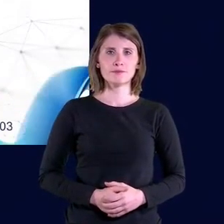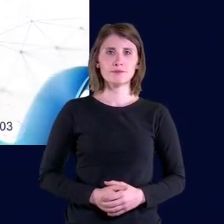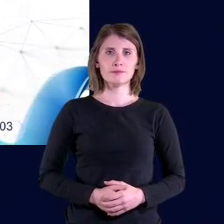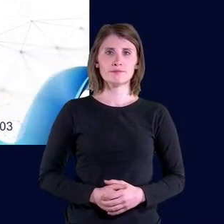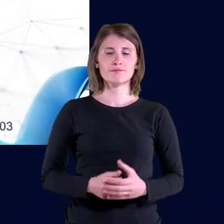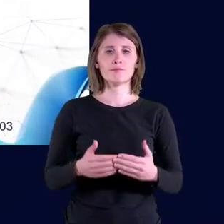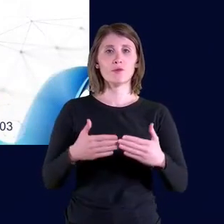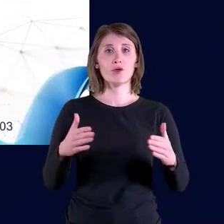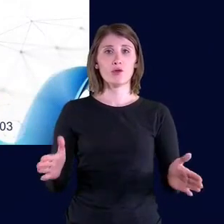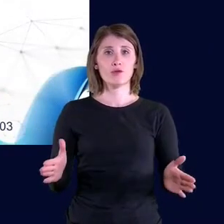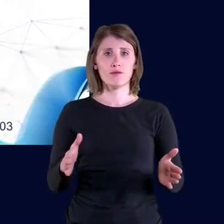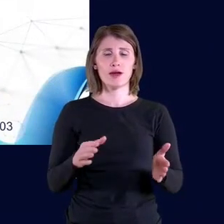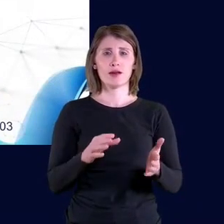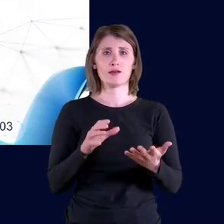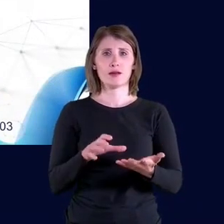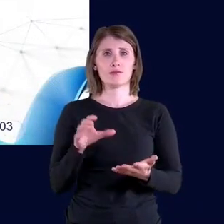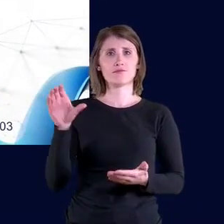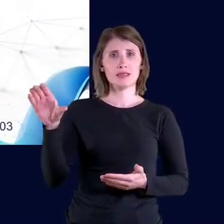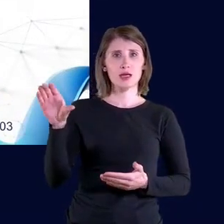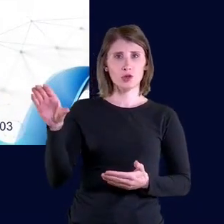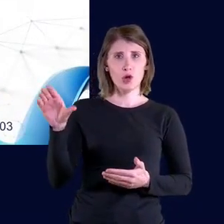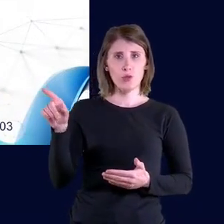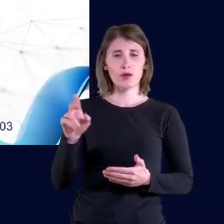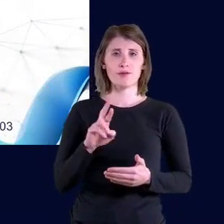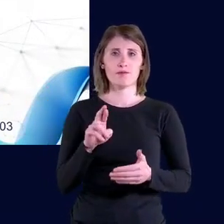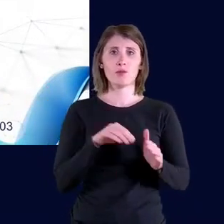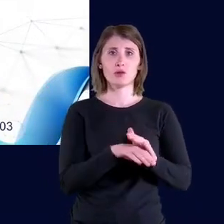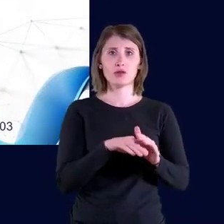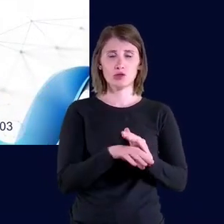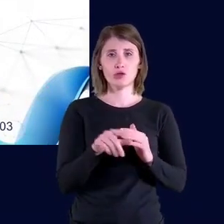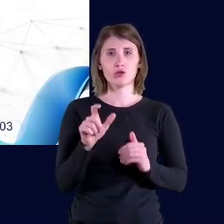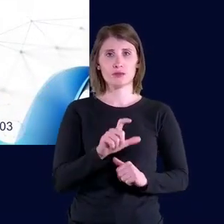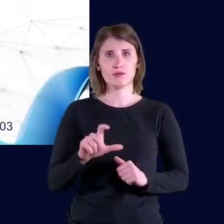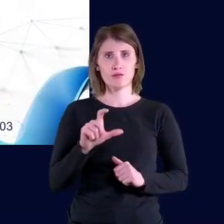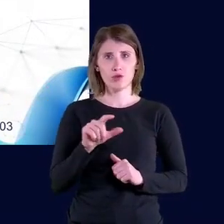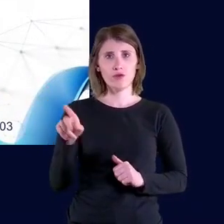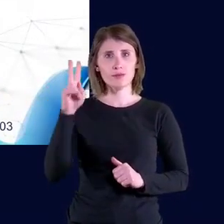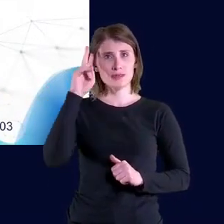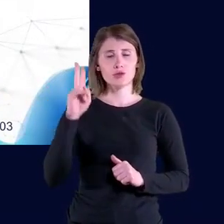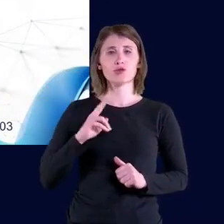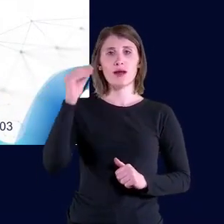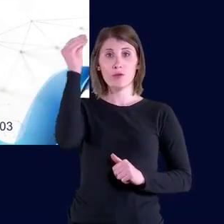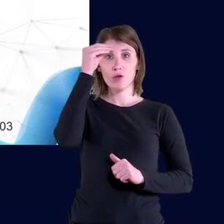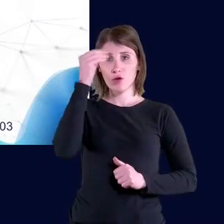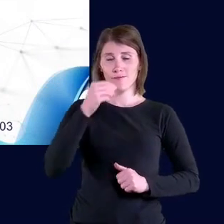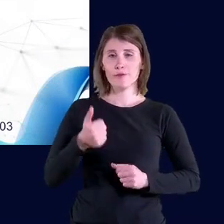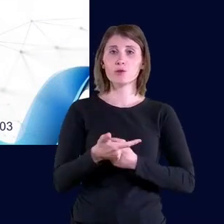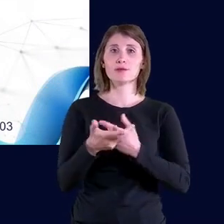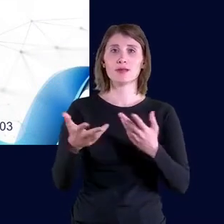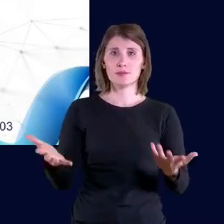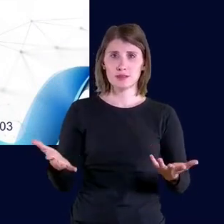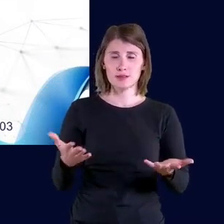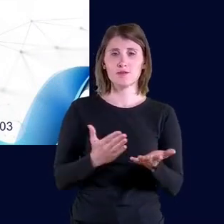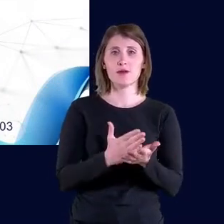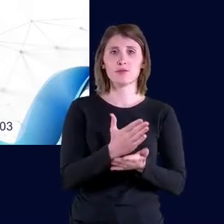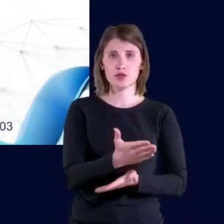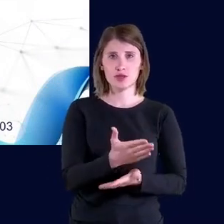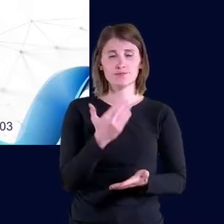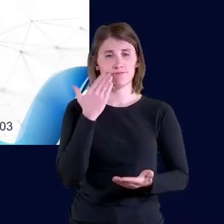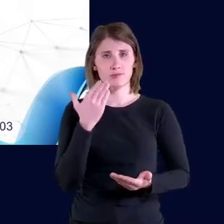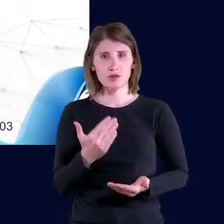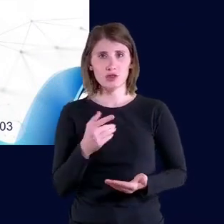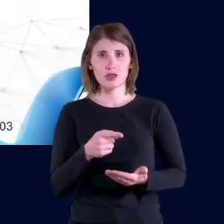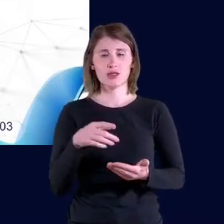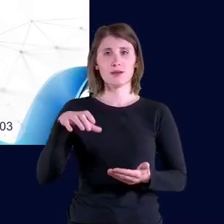z otwartezasoby repozytorium cyfrowe instytutów naukowych są udostępniane za pośrednictwem pakietu